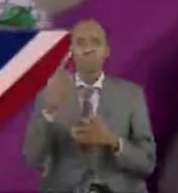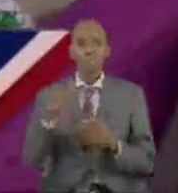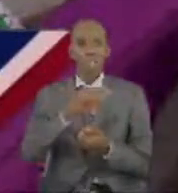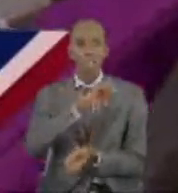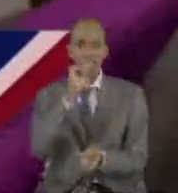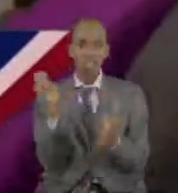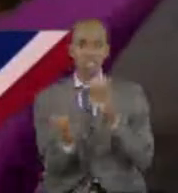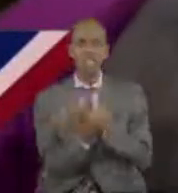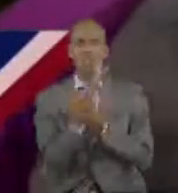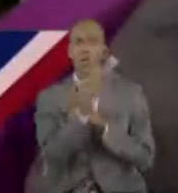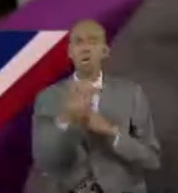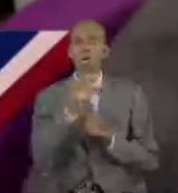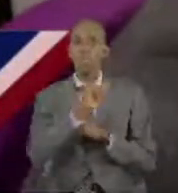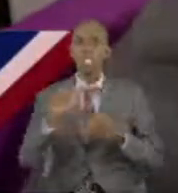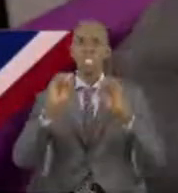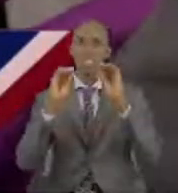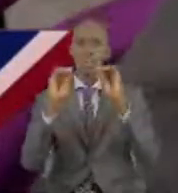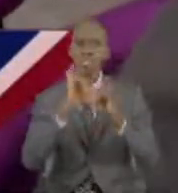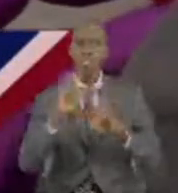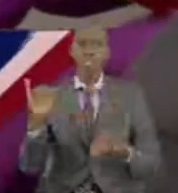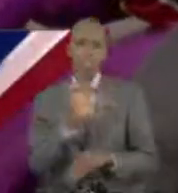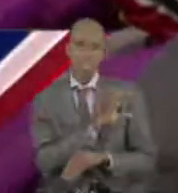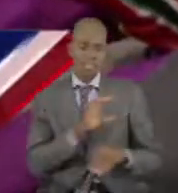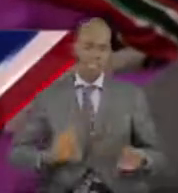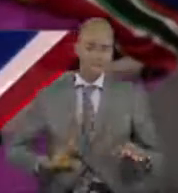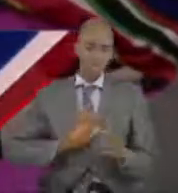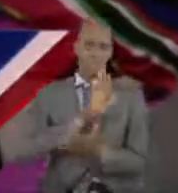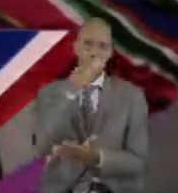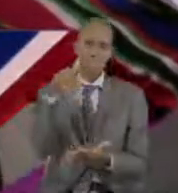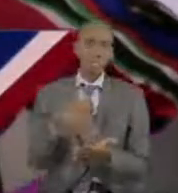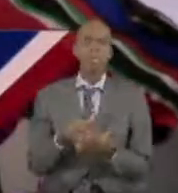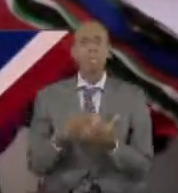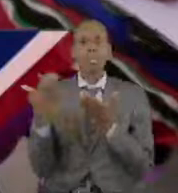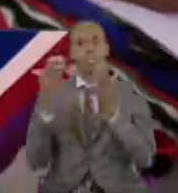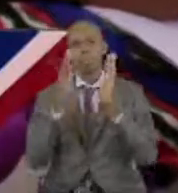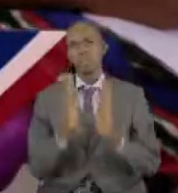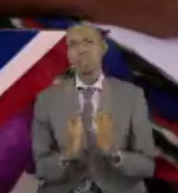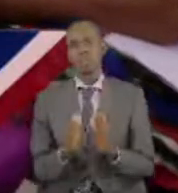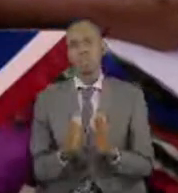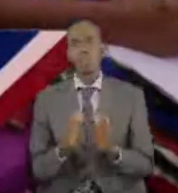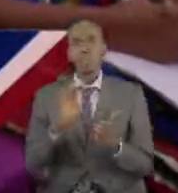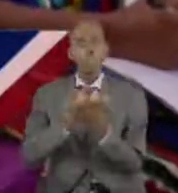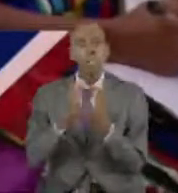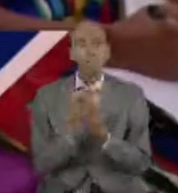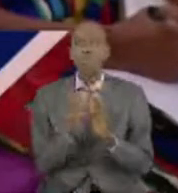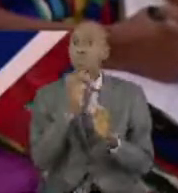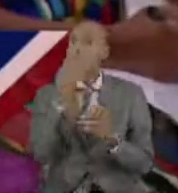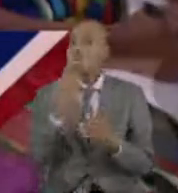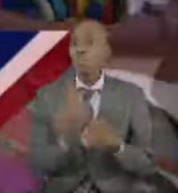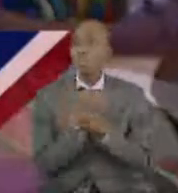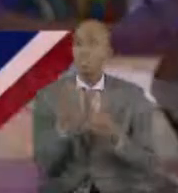Troisième point, la transformation d'un serviteur enseignant centré sur Christ. Il est devenu non seulement